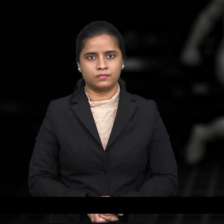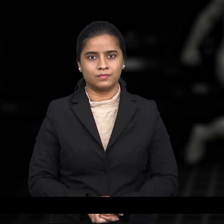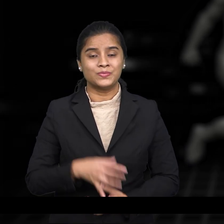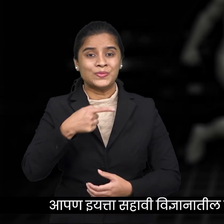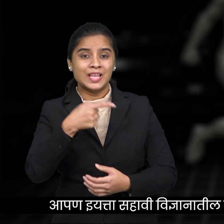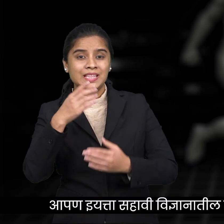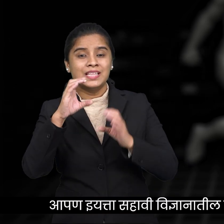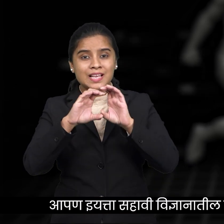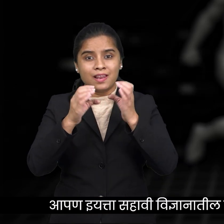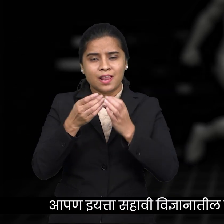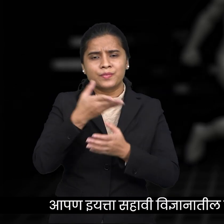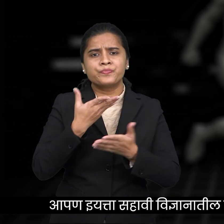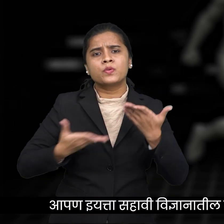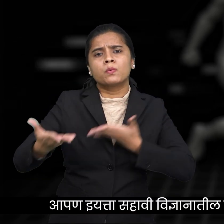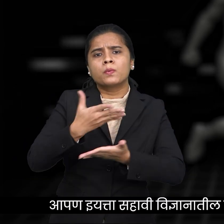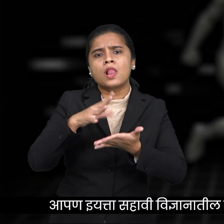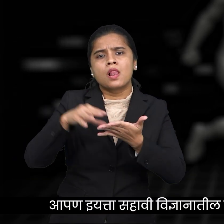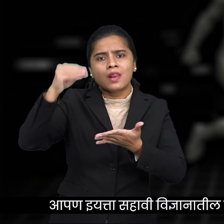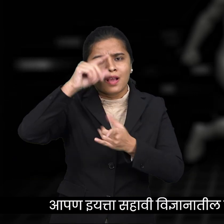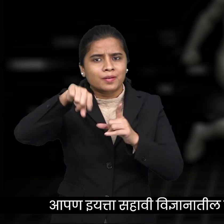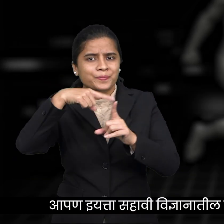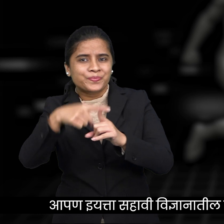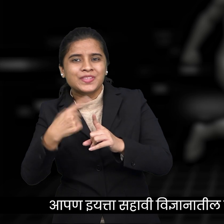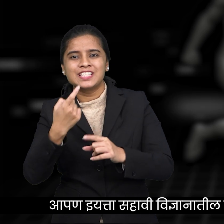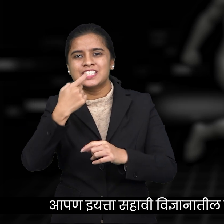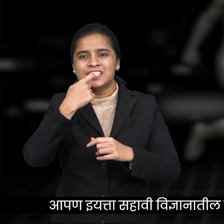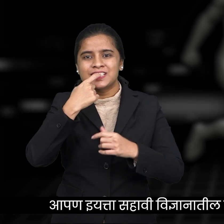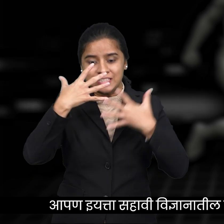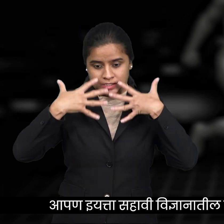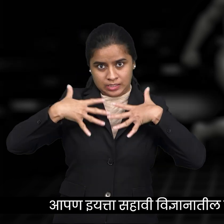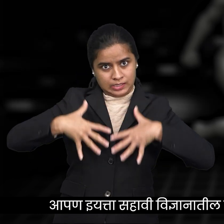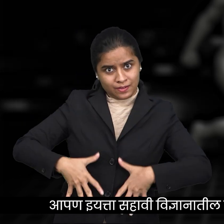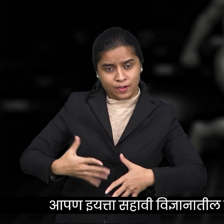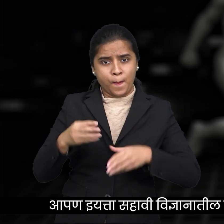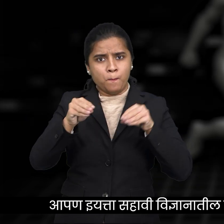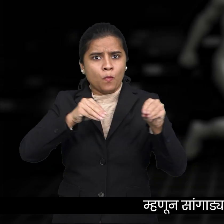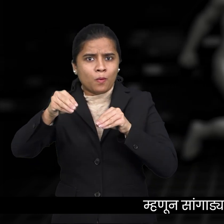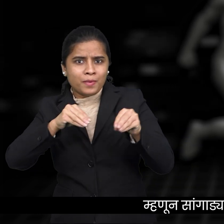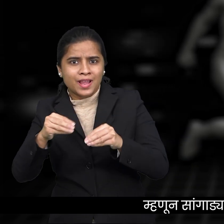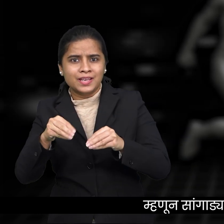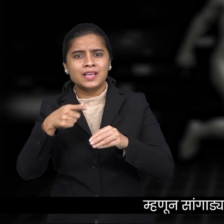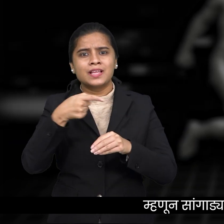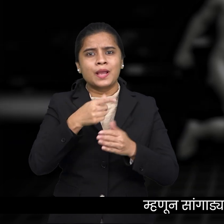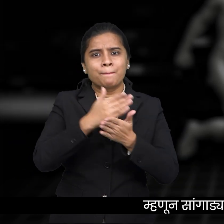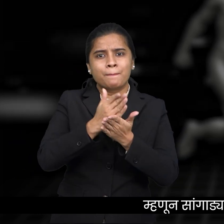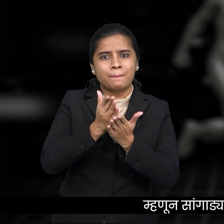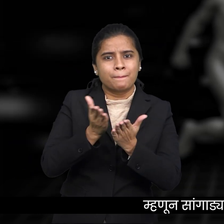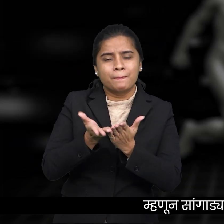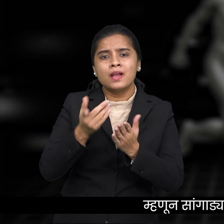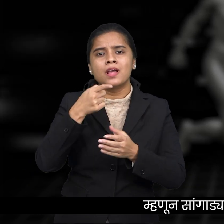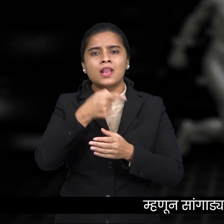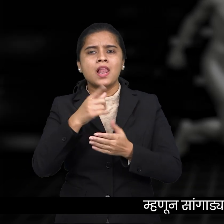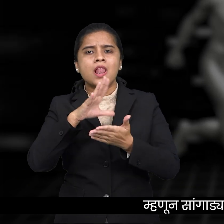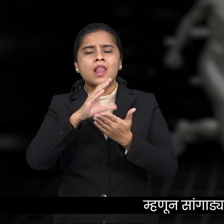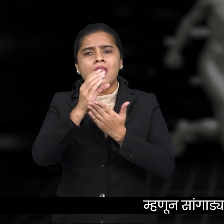या सत्रात आपण इयत्ता 6वी विज्ञानातील प्राण्यांमधील शरीर हालचाली व धड्याचा भाग म्हणून सांगाड्यांच्या हालचालीबद्दल